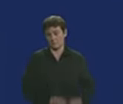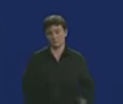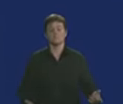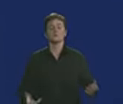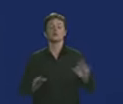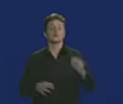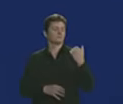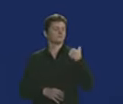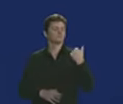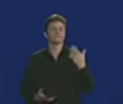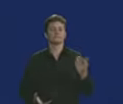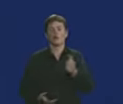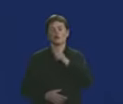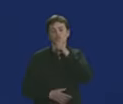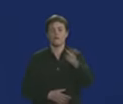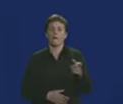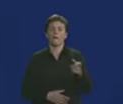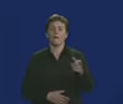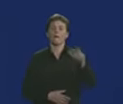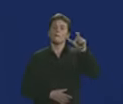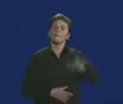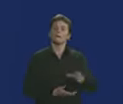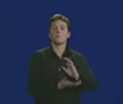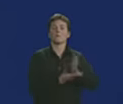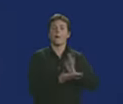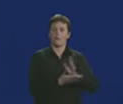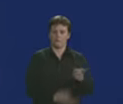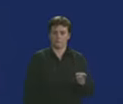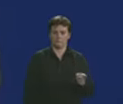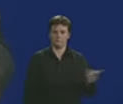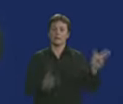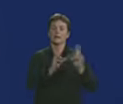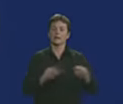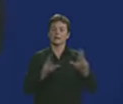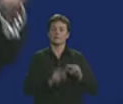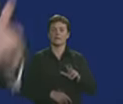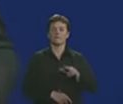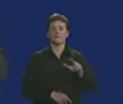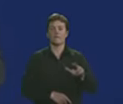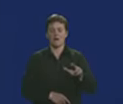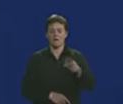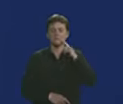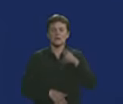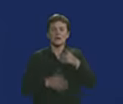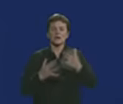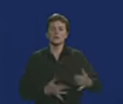Un jour, c'est son porte-parole qui explique qu'on va supprimer le quotient familial.